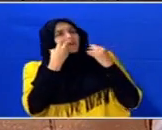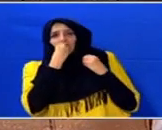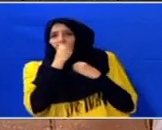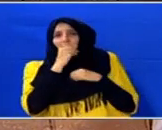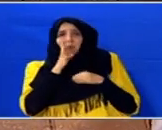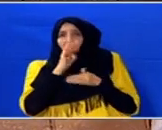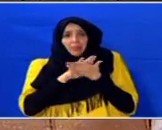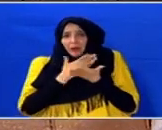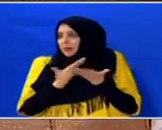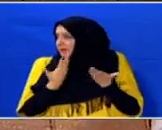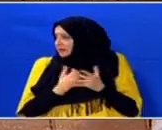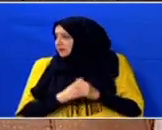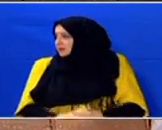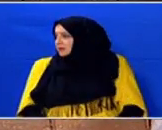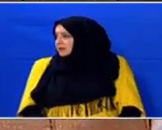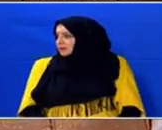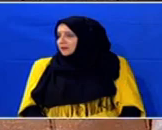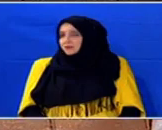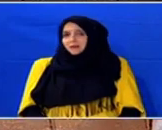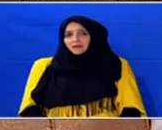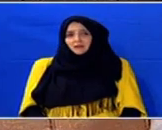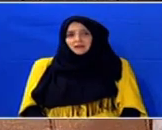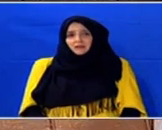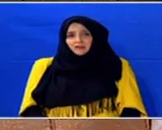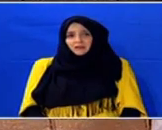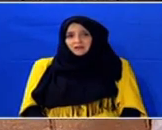الذهبية أيضا الشارحة